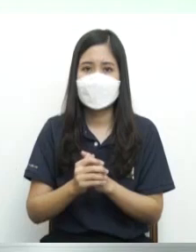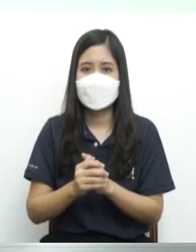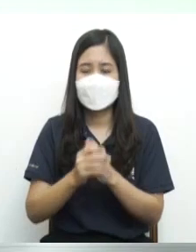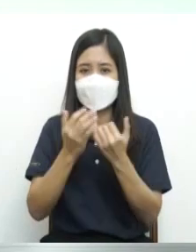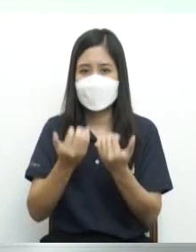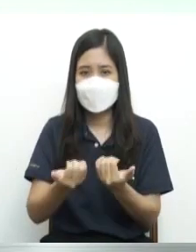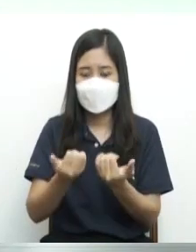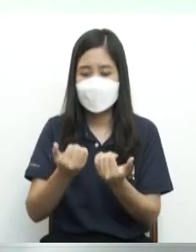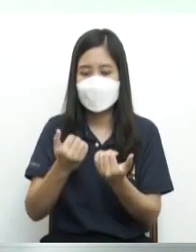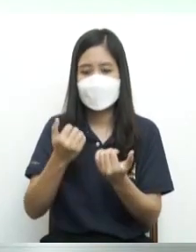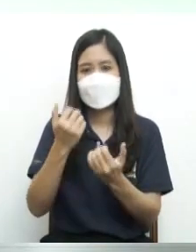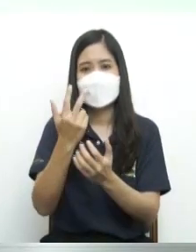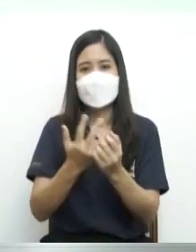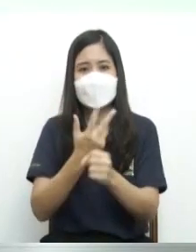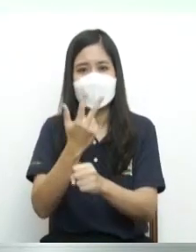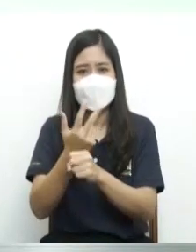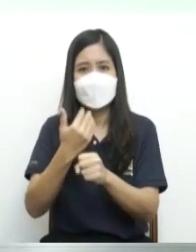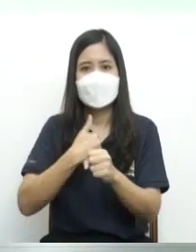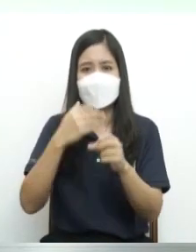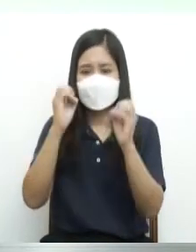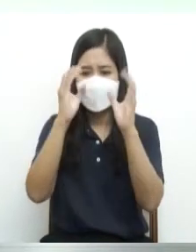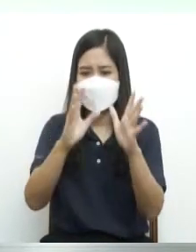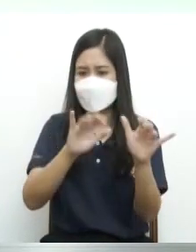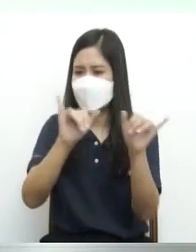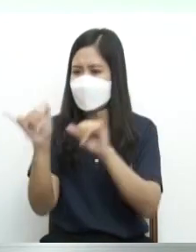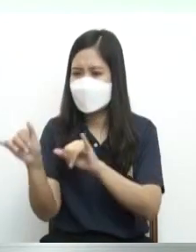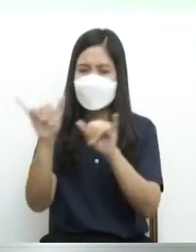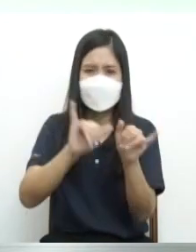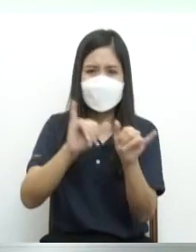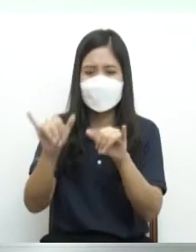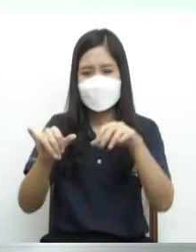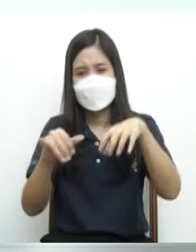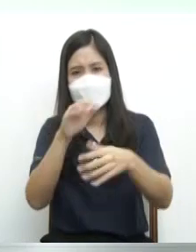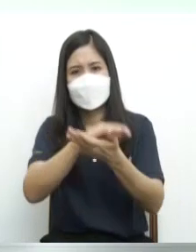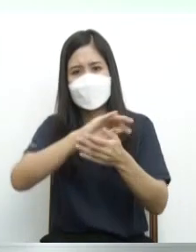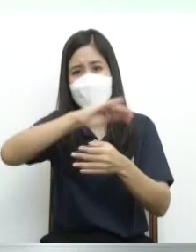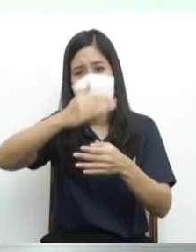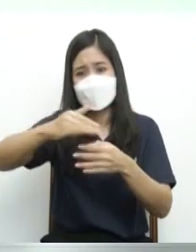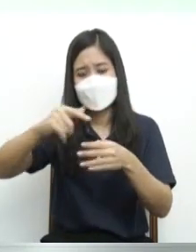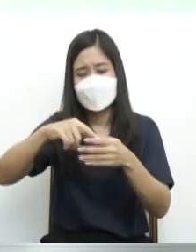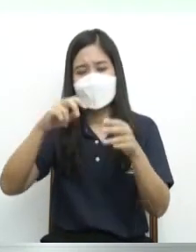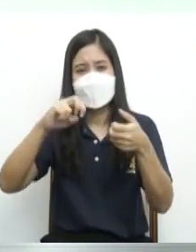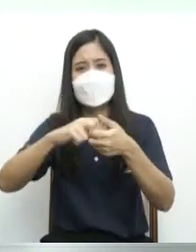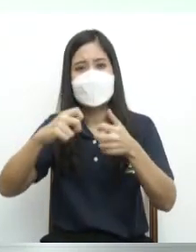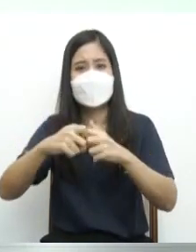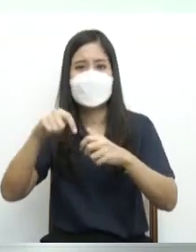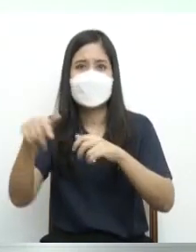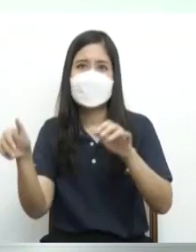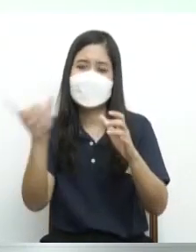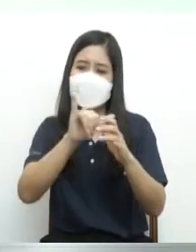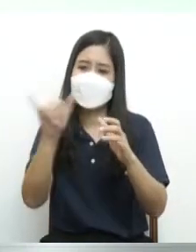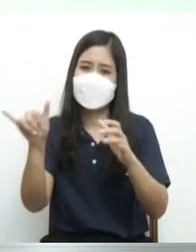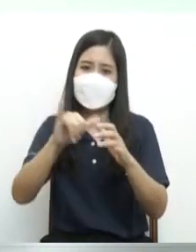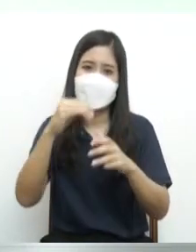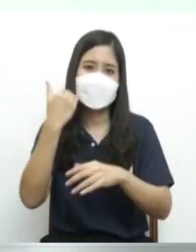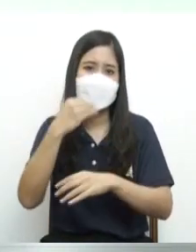ปีนี่มีคุณครูย้ายเข้าย้ายออกผมว่าเป็นหลายร้อยคนอ่ะเป็นถ้าไม่ถึงพันก็ใกล้เคียงเพราะอำเภอนี้